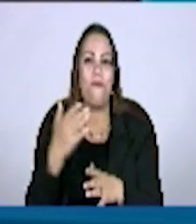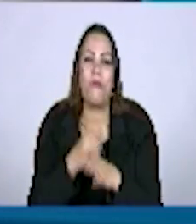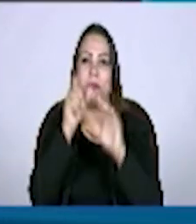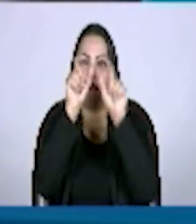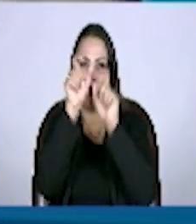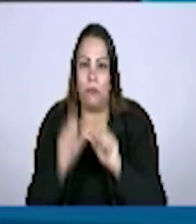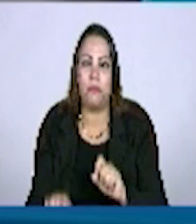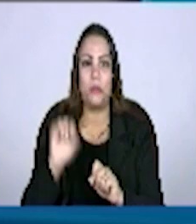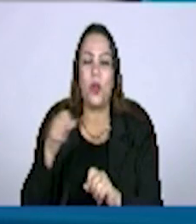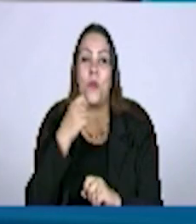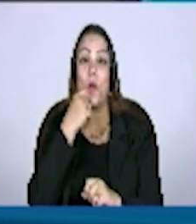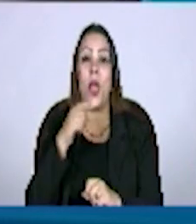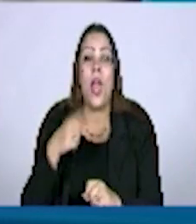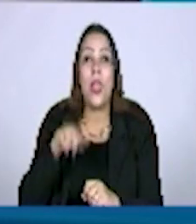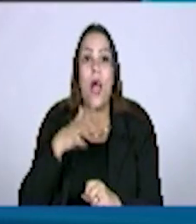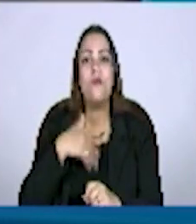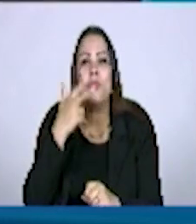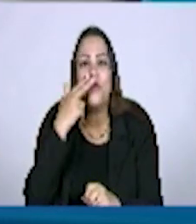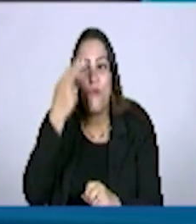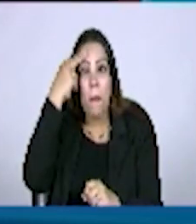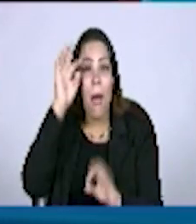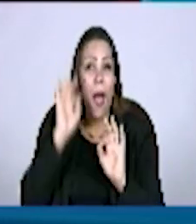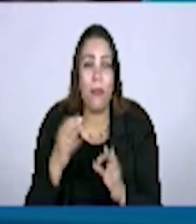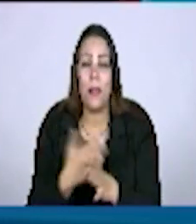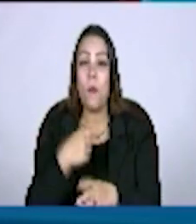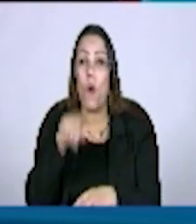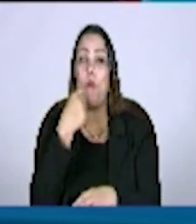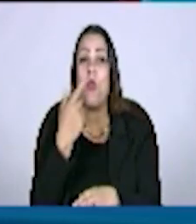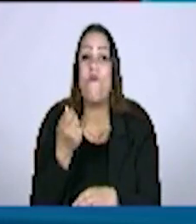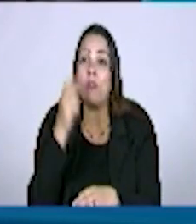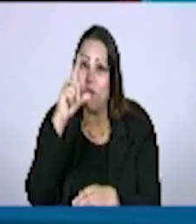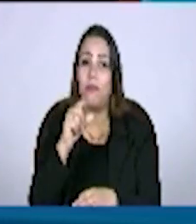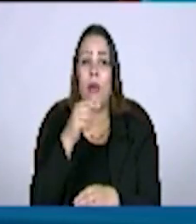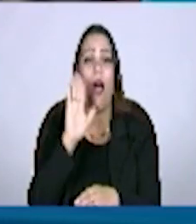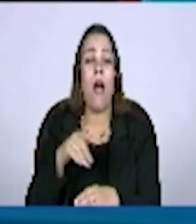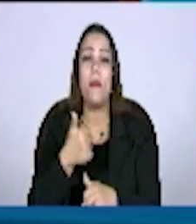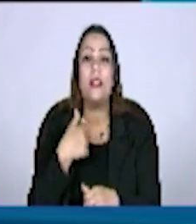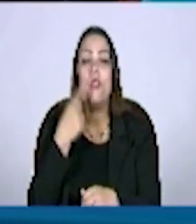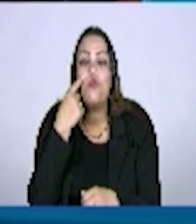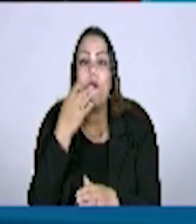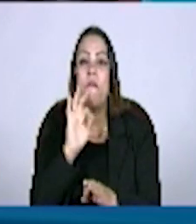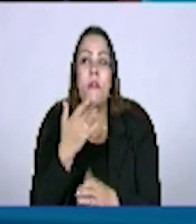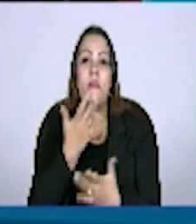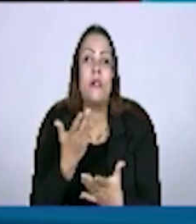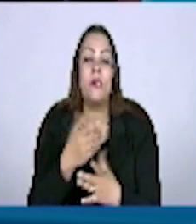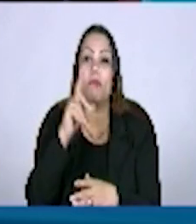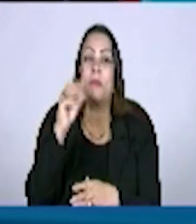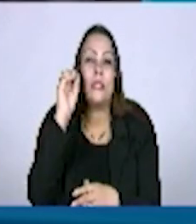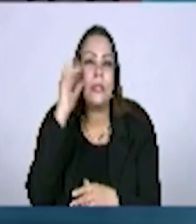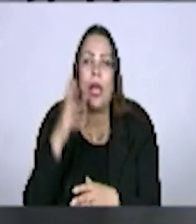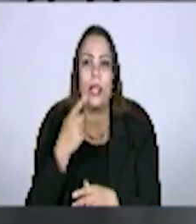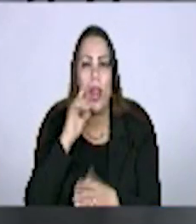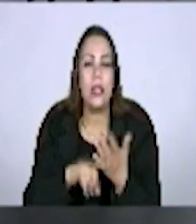عموده اشاره بيقول لك يعني احنا عايزين نشوف اماره لمساله تخفيض الاسعار دي ايه حصل وخفضت ازاي